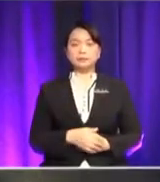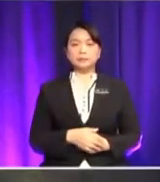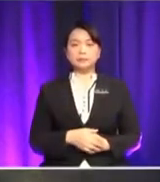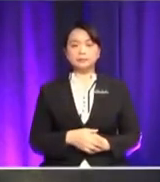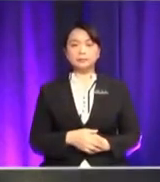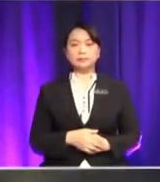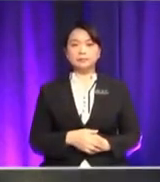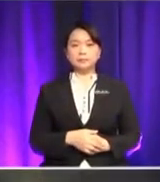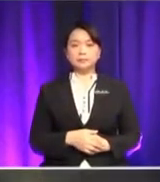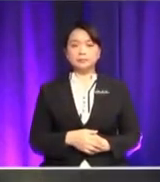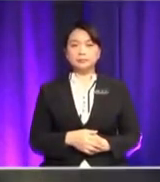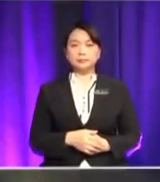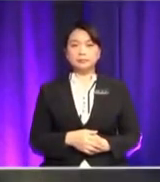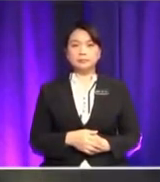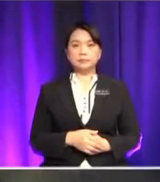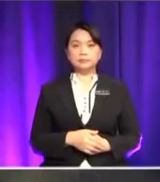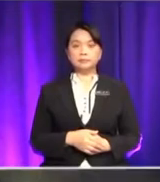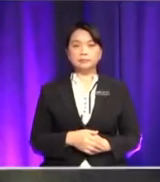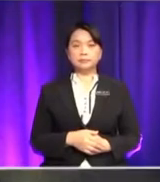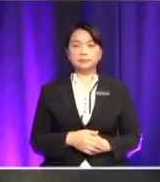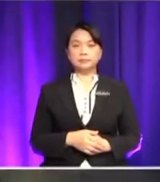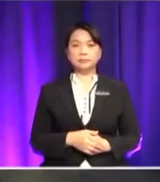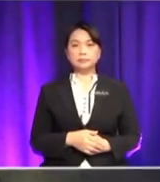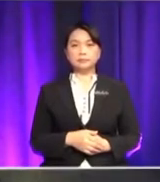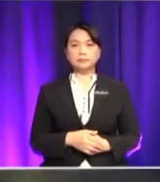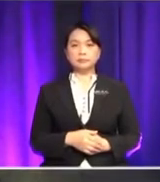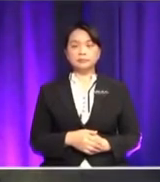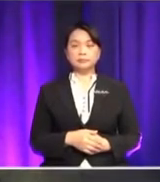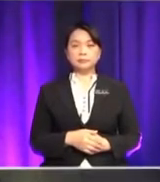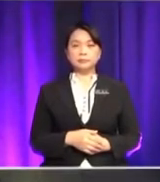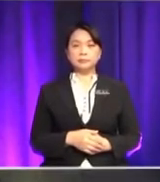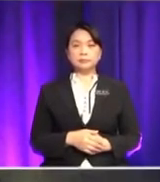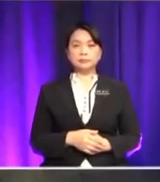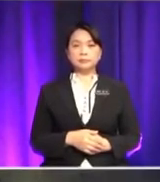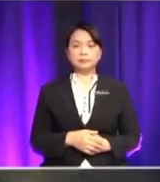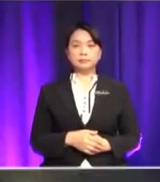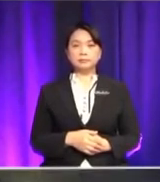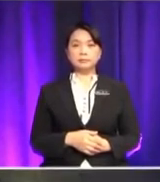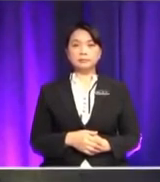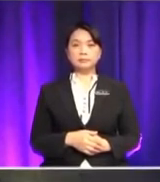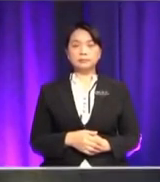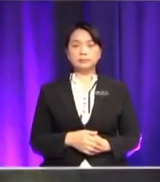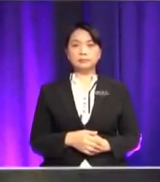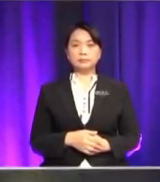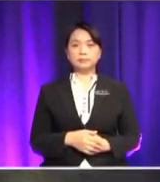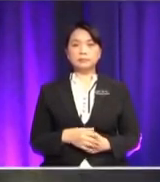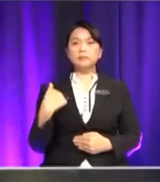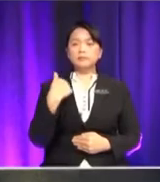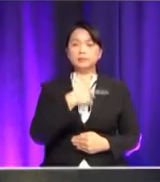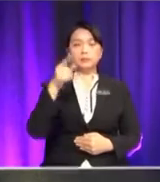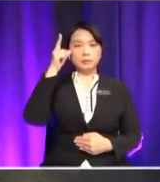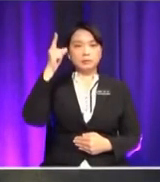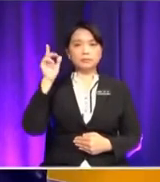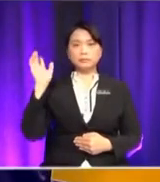dengan kita punya explanation mengenai jenis emosi legacee Oke Gaye sebelumnya seterusnya kita lihat Di Sini